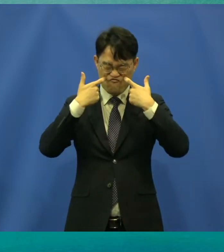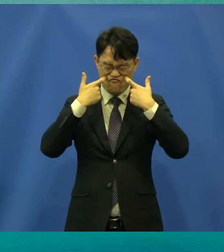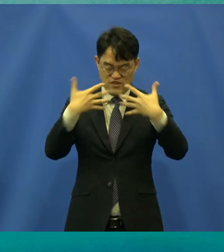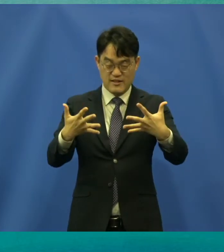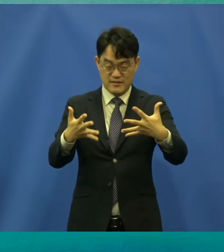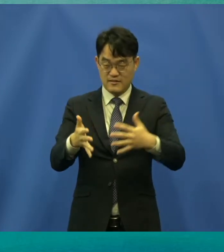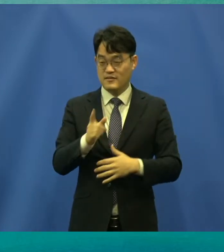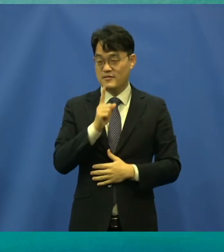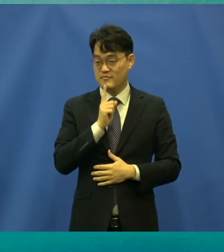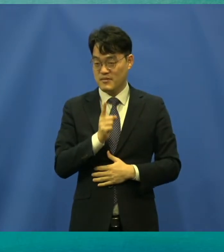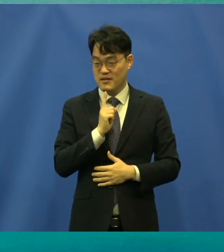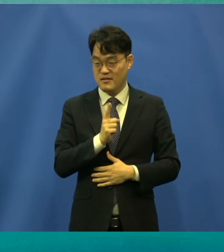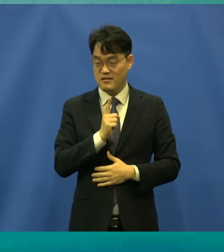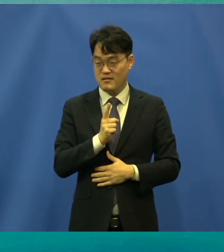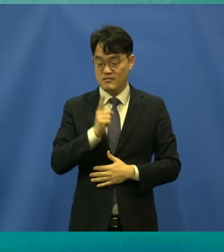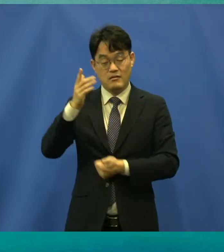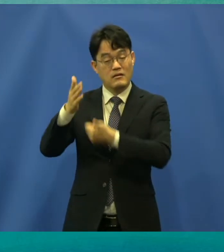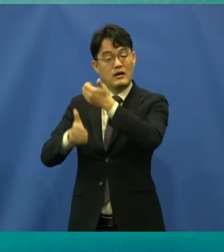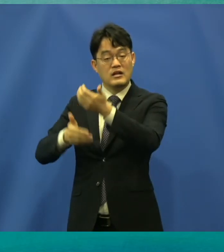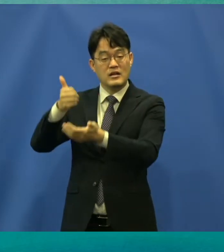번째로 뭔가